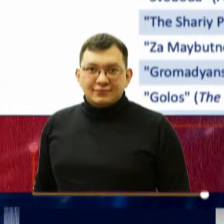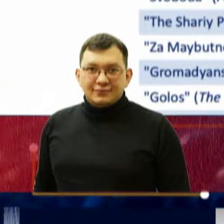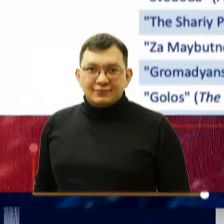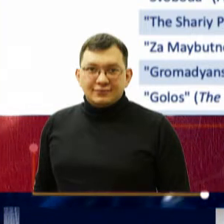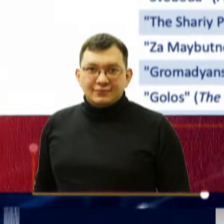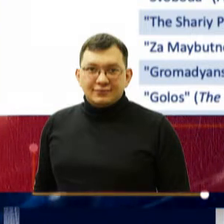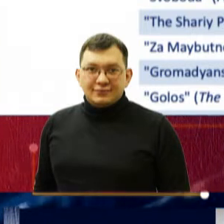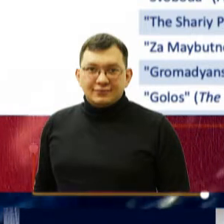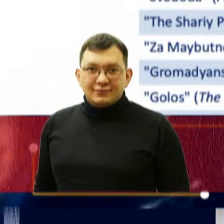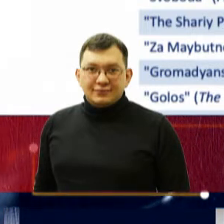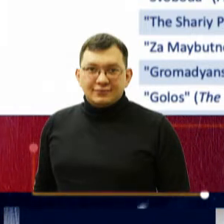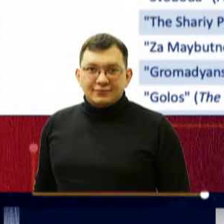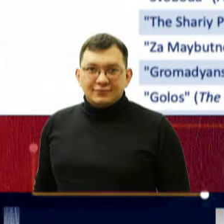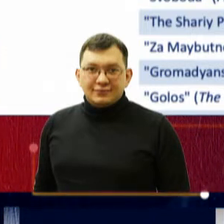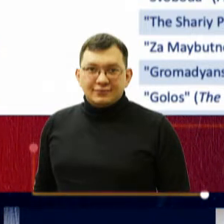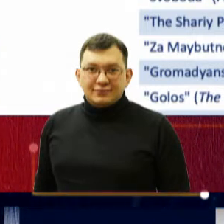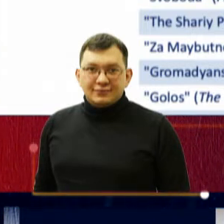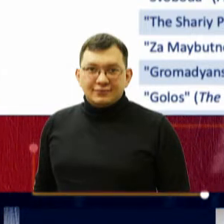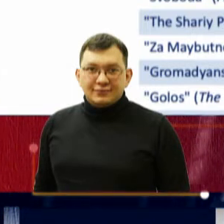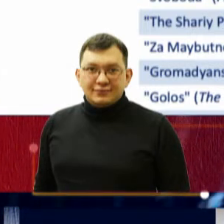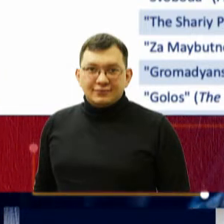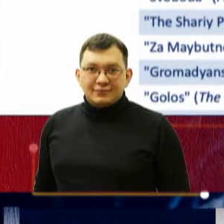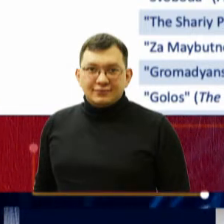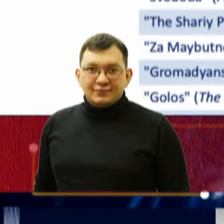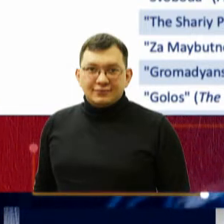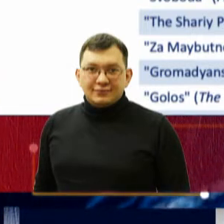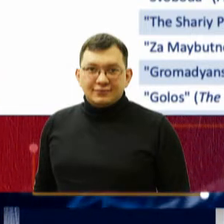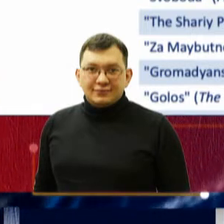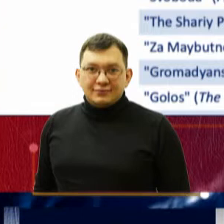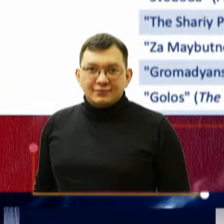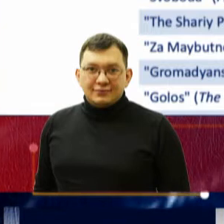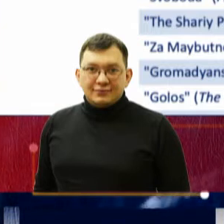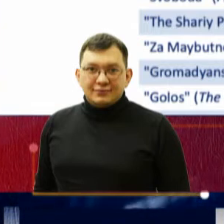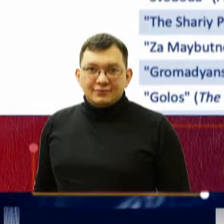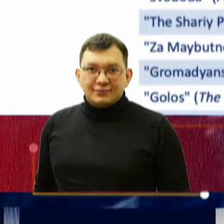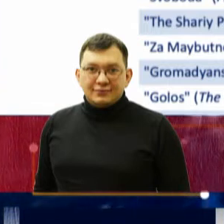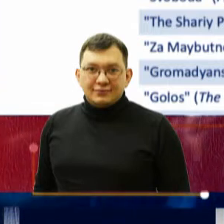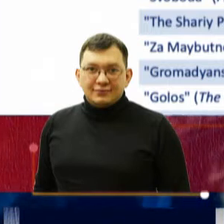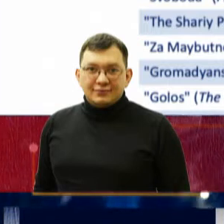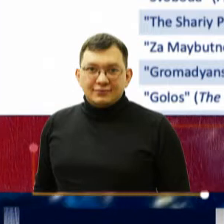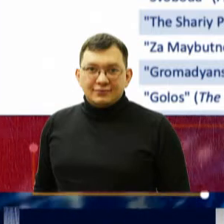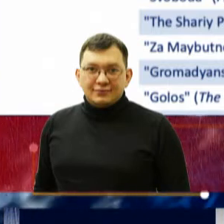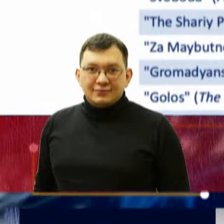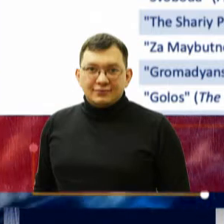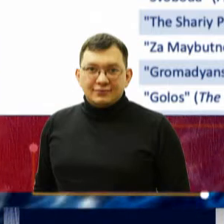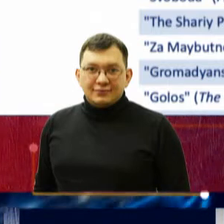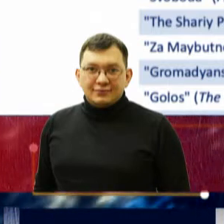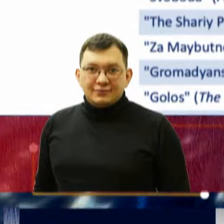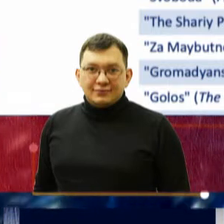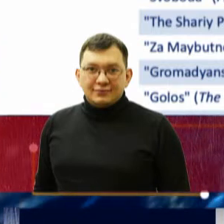декілька відсотків якоїсь партії більше, в іншому дослідженні декілька відсотків менше. В цьому плані дане дослідження, воно